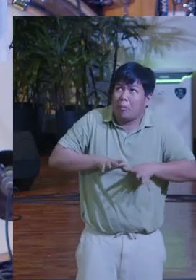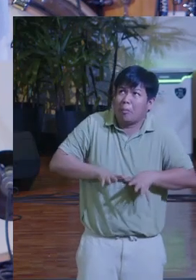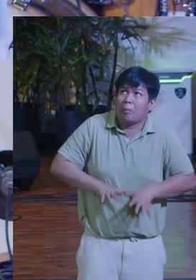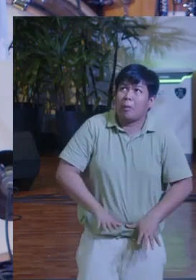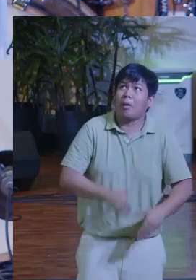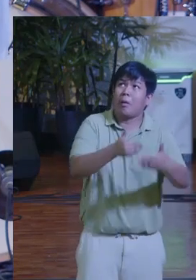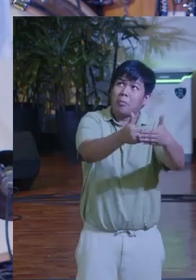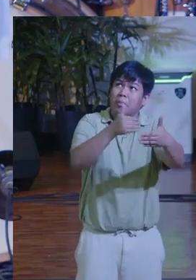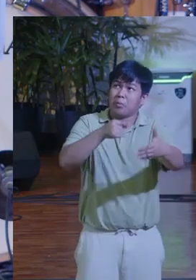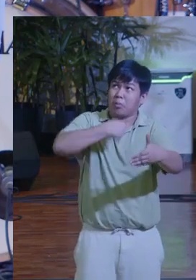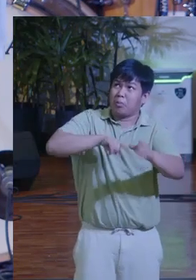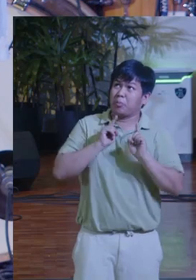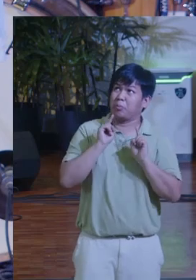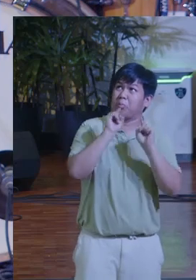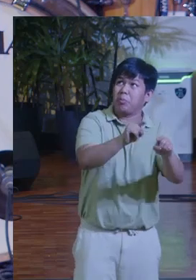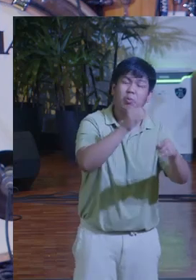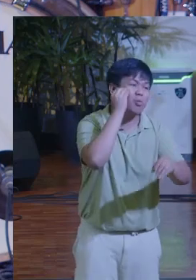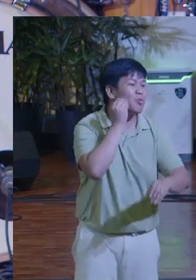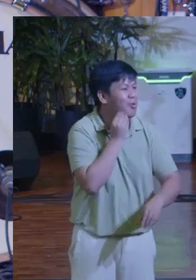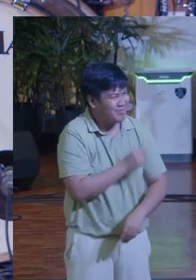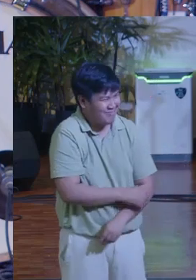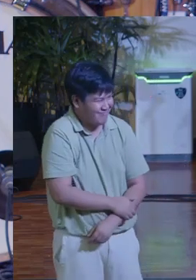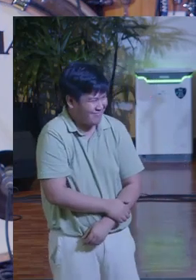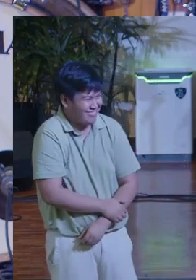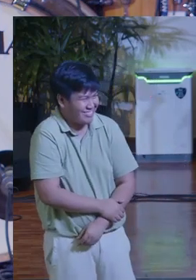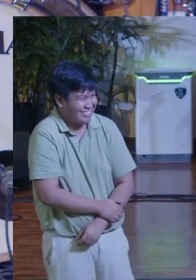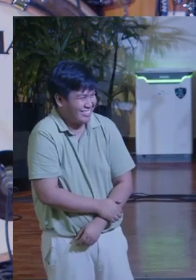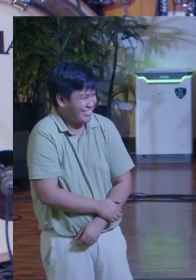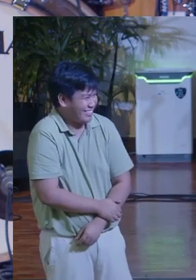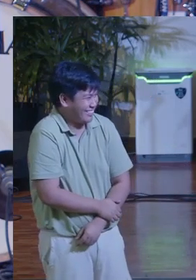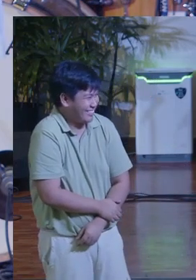birth before the midwife comes to them.